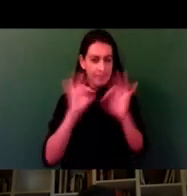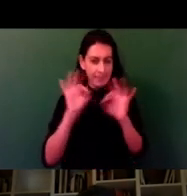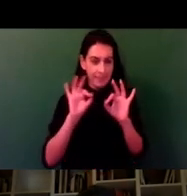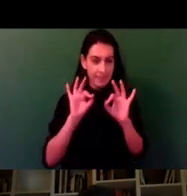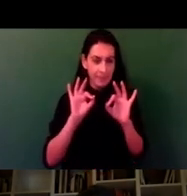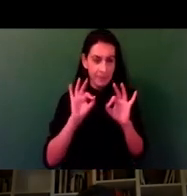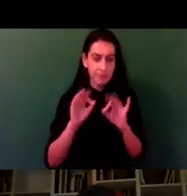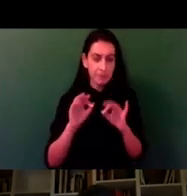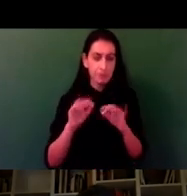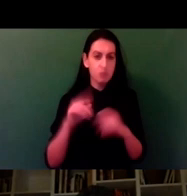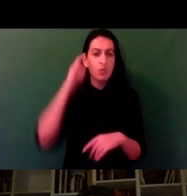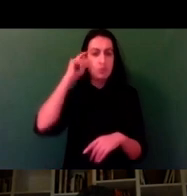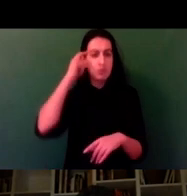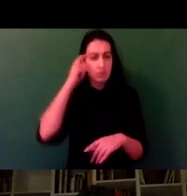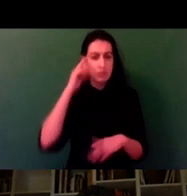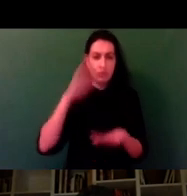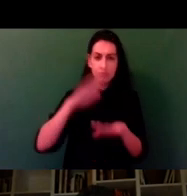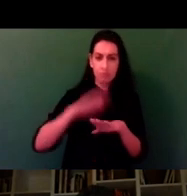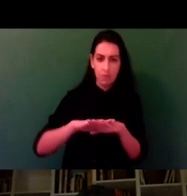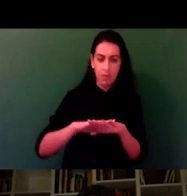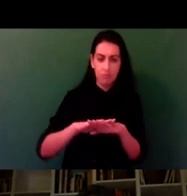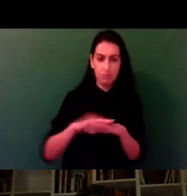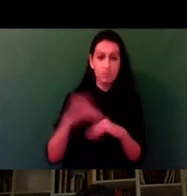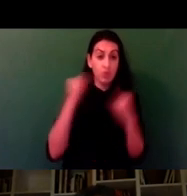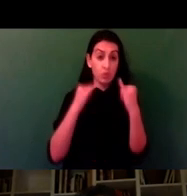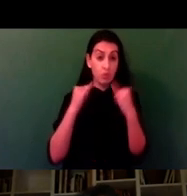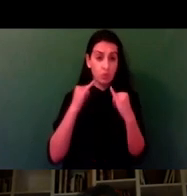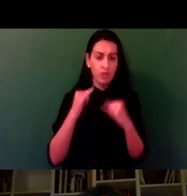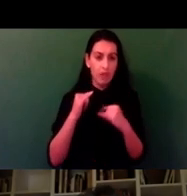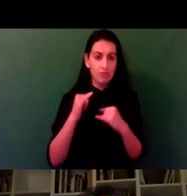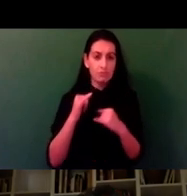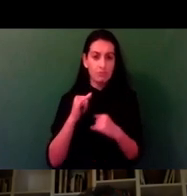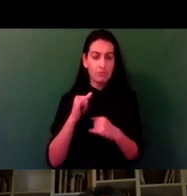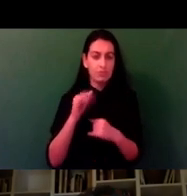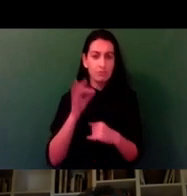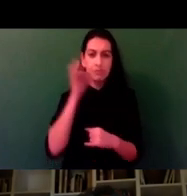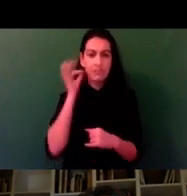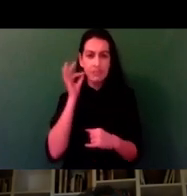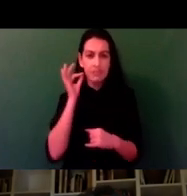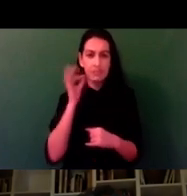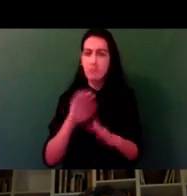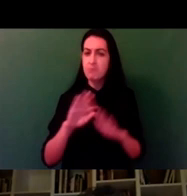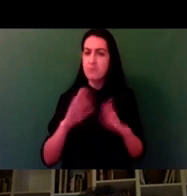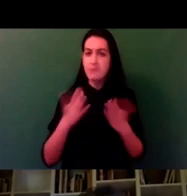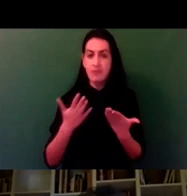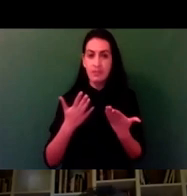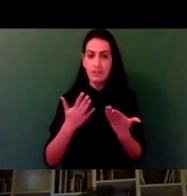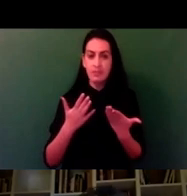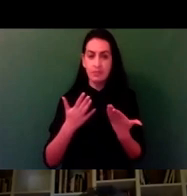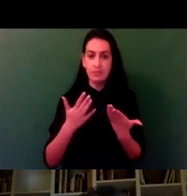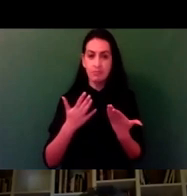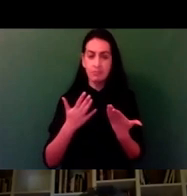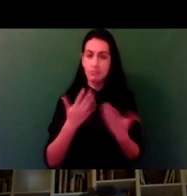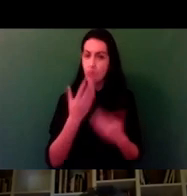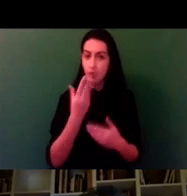alandaki bir şeyden söz ediyoruz. Yani kendi evimize alacağımız mobilyadan söz etmiyoruz. O zaman bu iyi tasarımın kamusal niteliğini kim